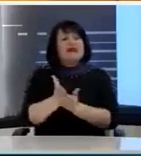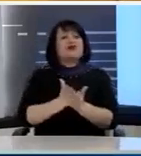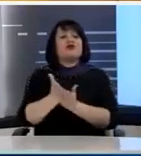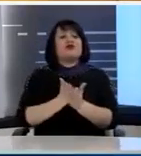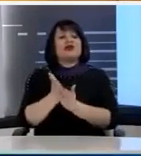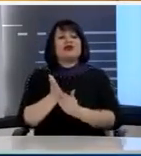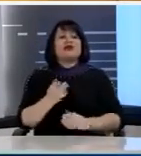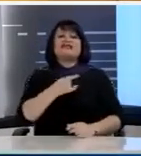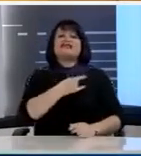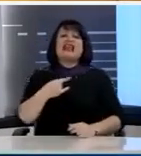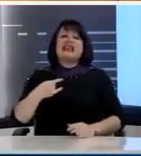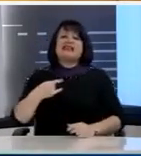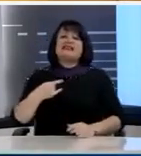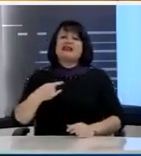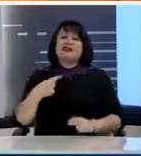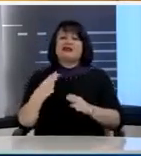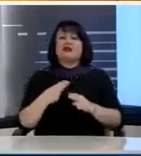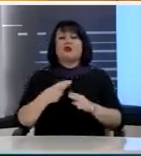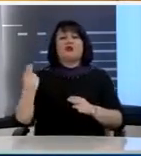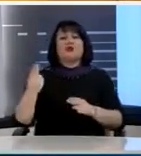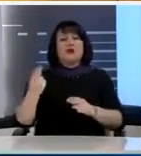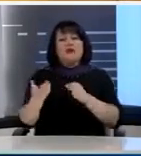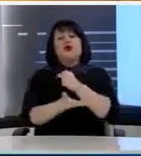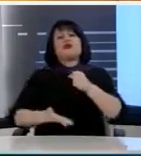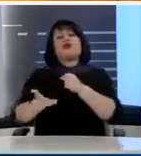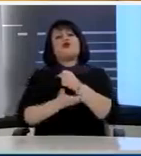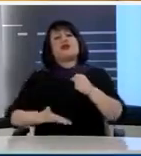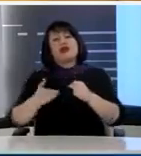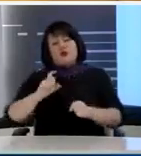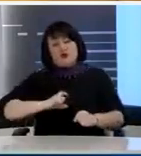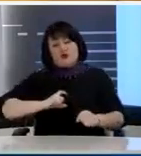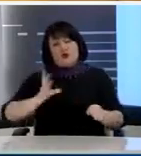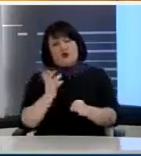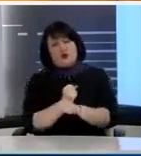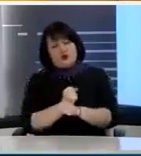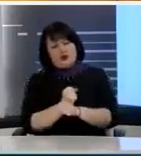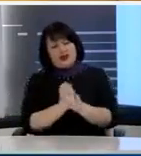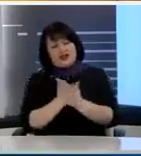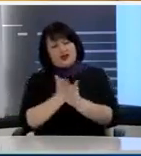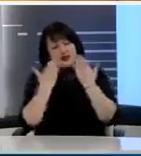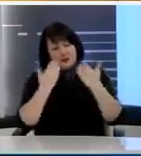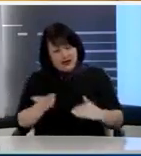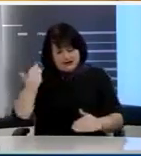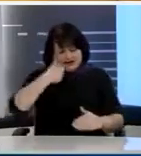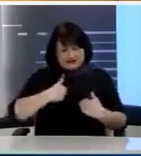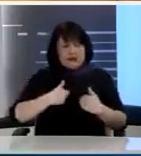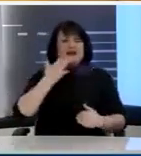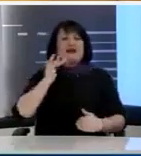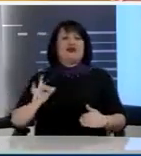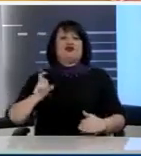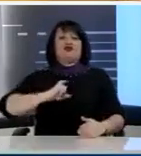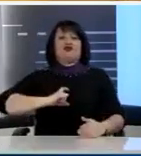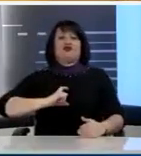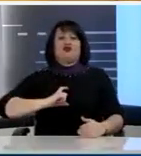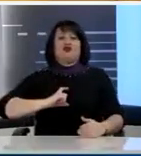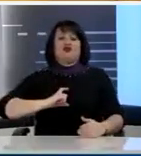Παράδειγμα, ο Γιώργια Ζανίτσε, ο Γεωργιανός ολυμπιονίκης, που πήρε, αφού τον χειρούργησα, το χρυσό μετάλλιο από τον πύρο